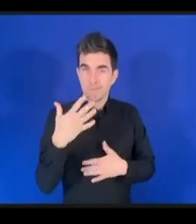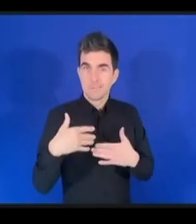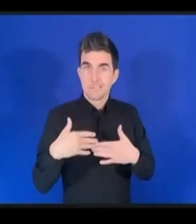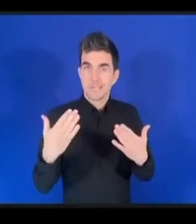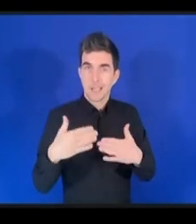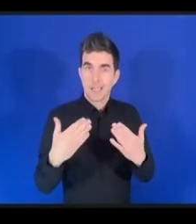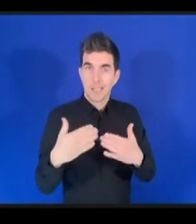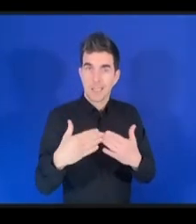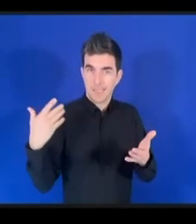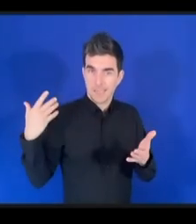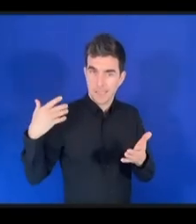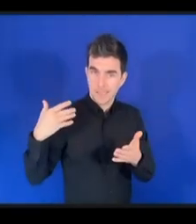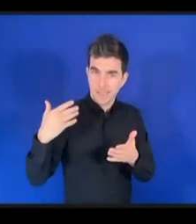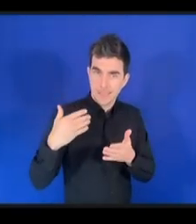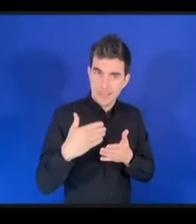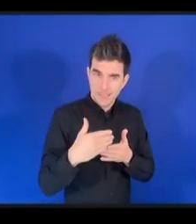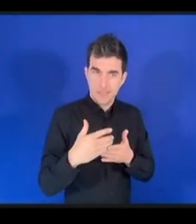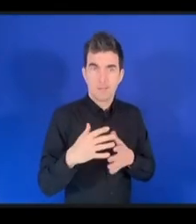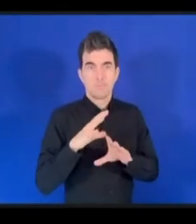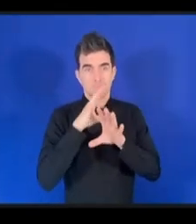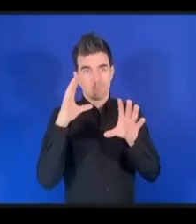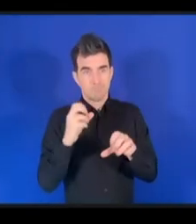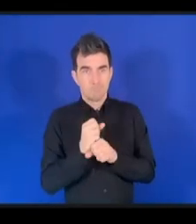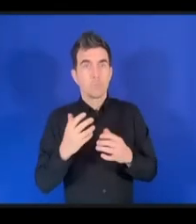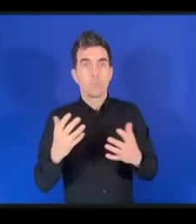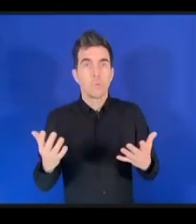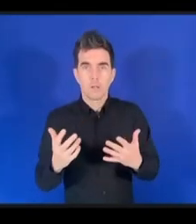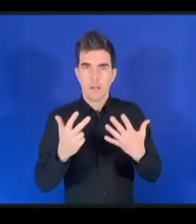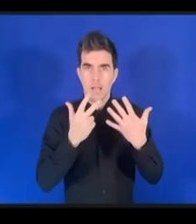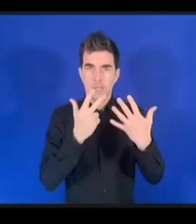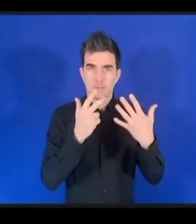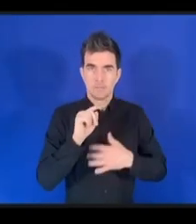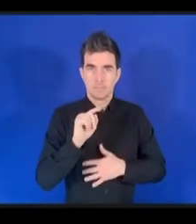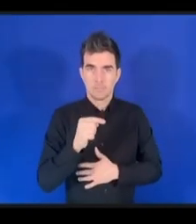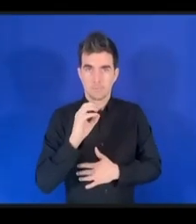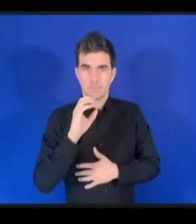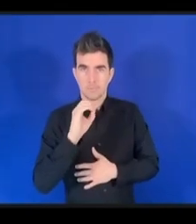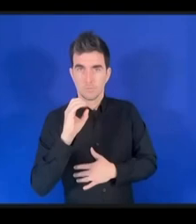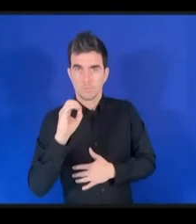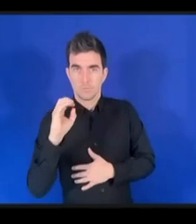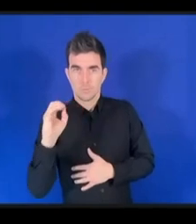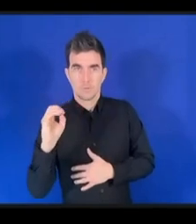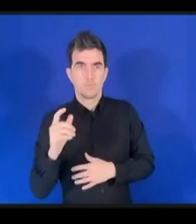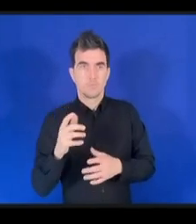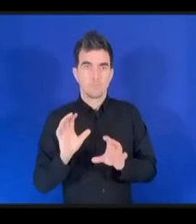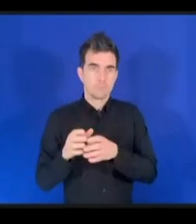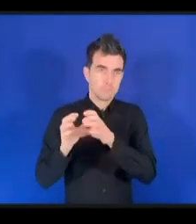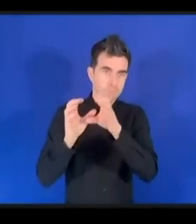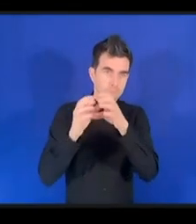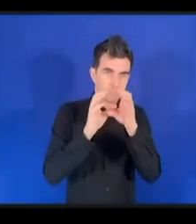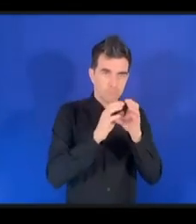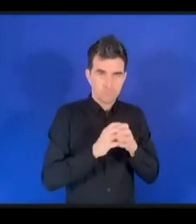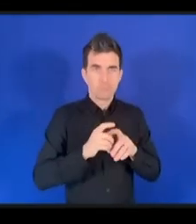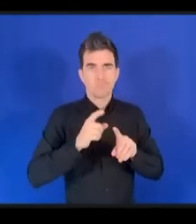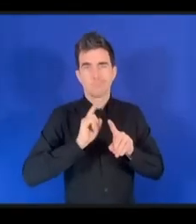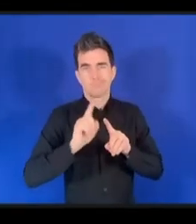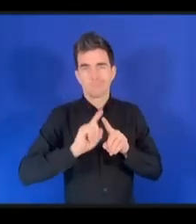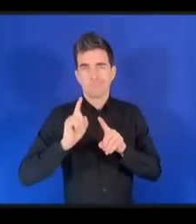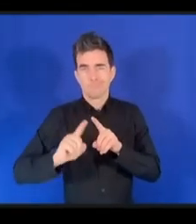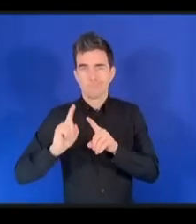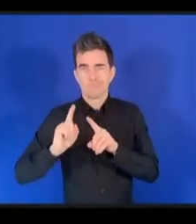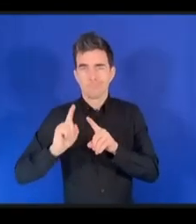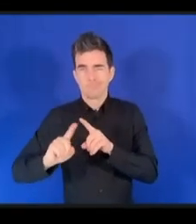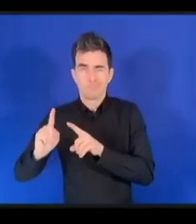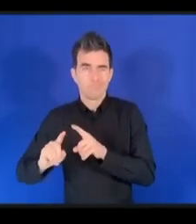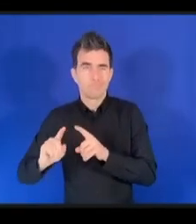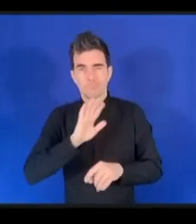約3000のセッションが開催されました。インターネットに関するさ